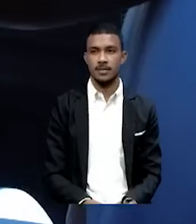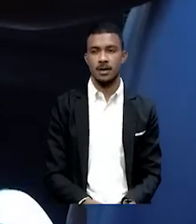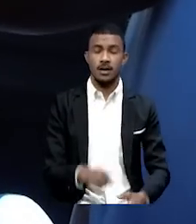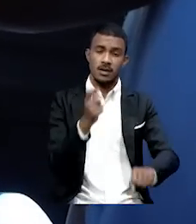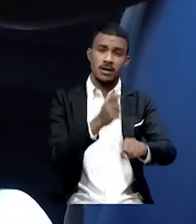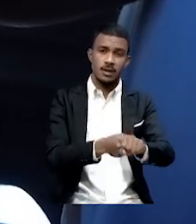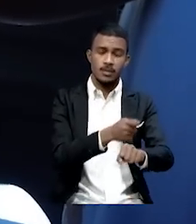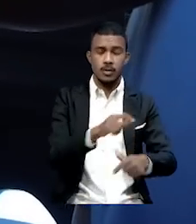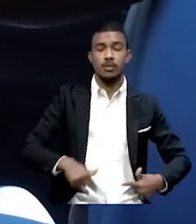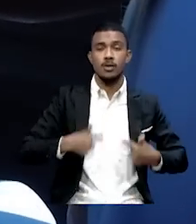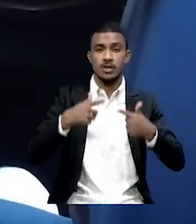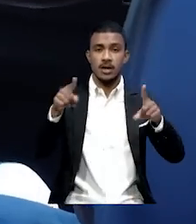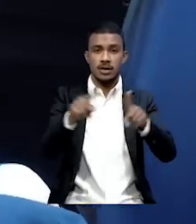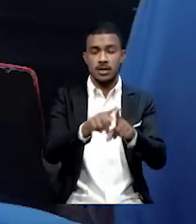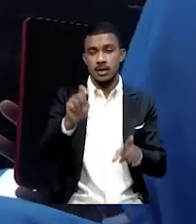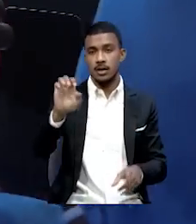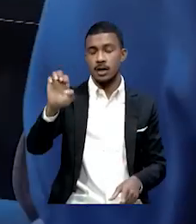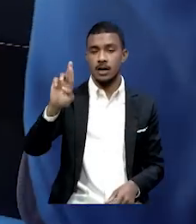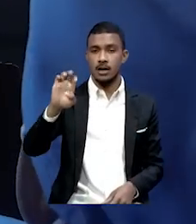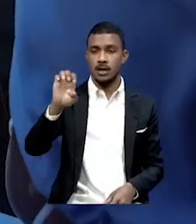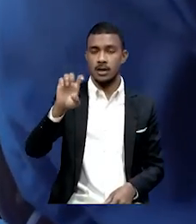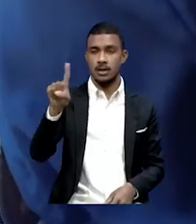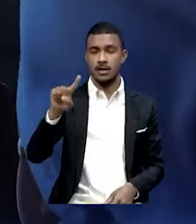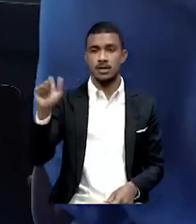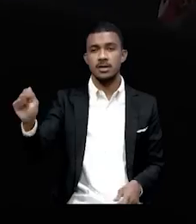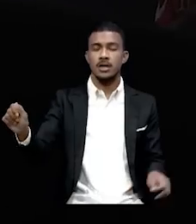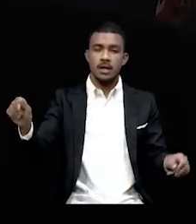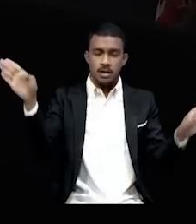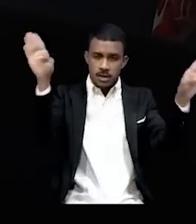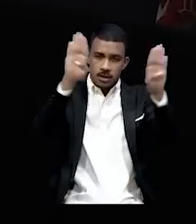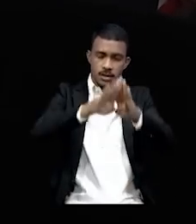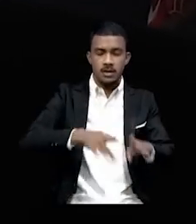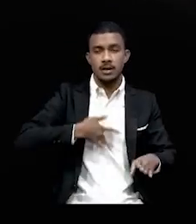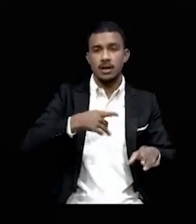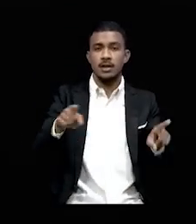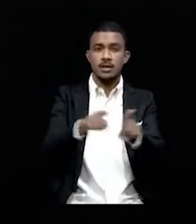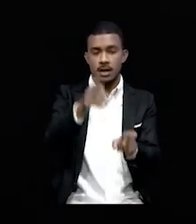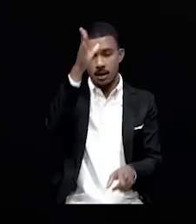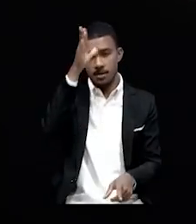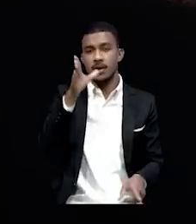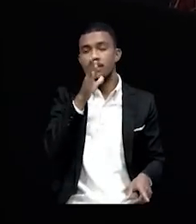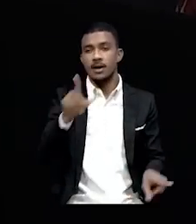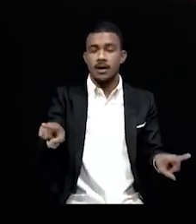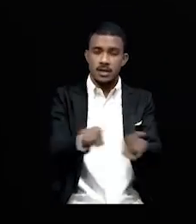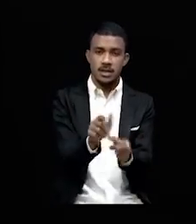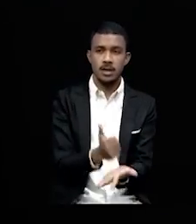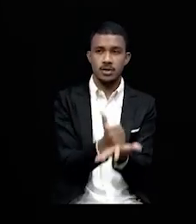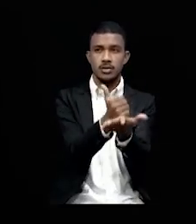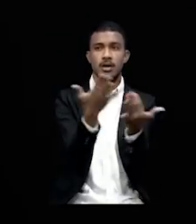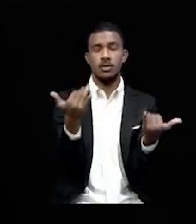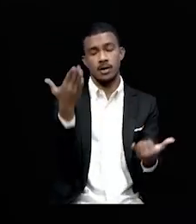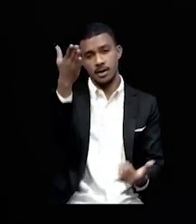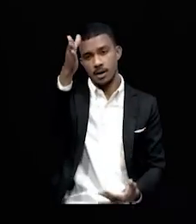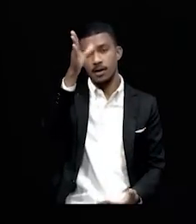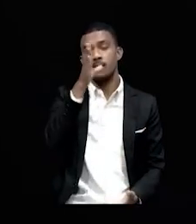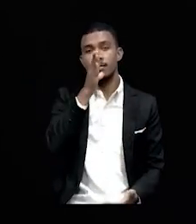Situasau moris ne halo Teresa sinti na kukun, basa inang amang nebe sai ay mahom bania. Oras ne dadao, ni inan